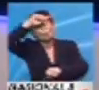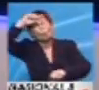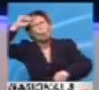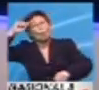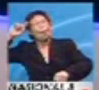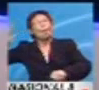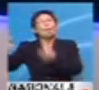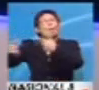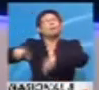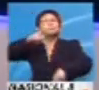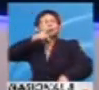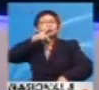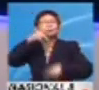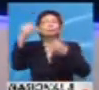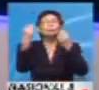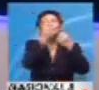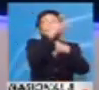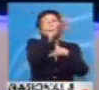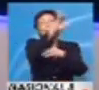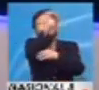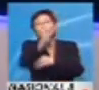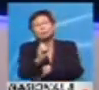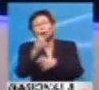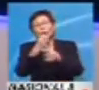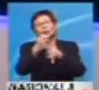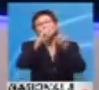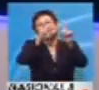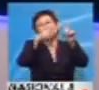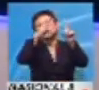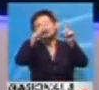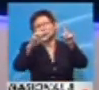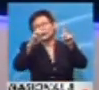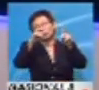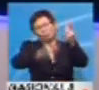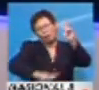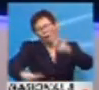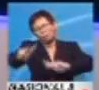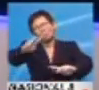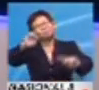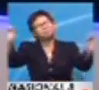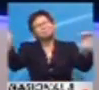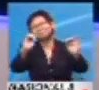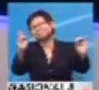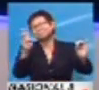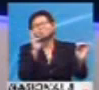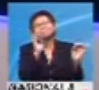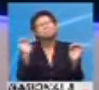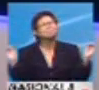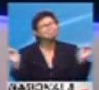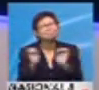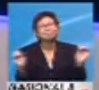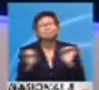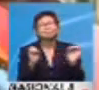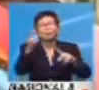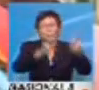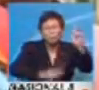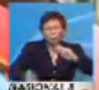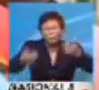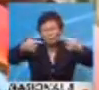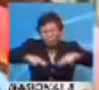itu daripada jumlah itu hampir 1500 atau 1600 penduduk tiada Air langsung menurut penduduk